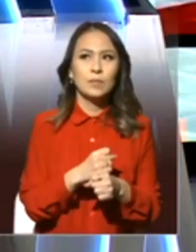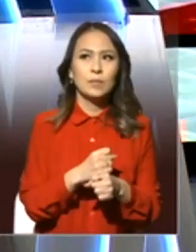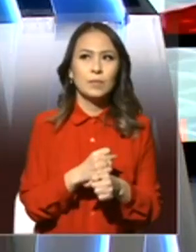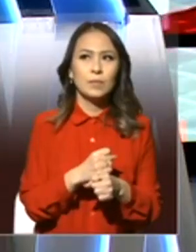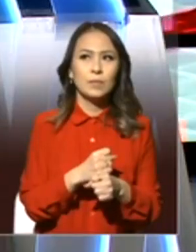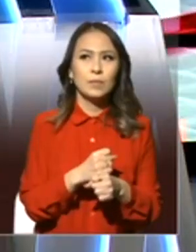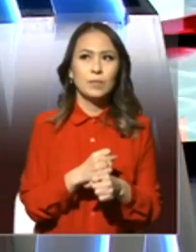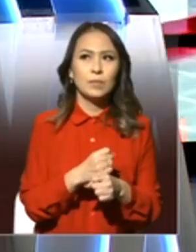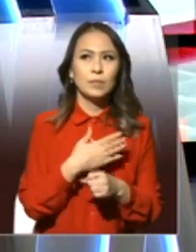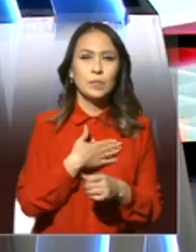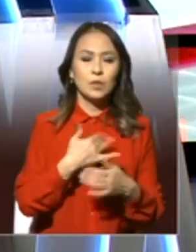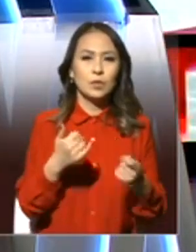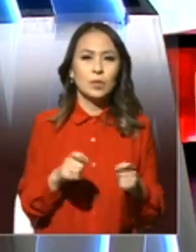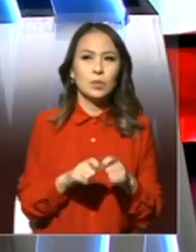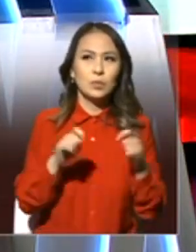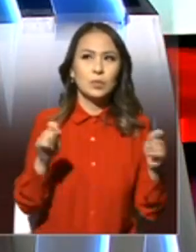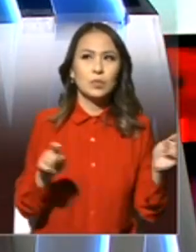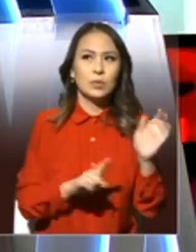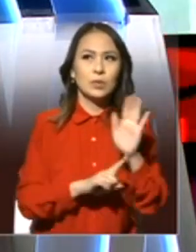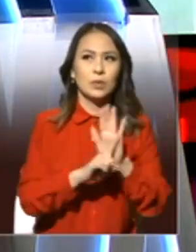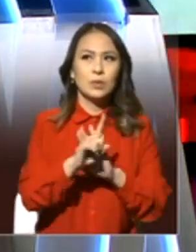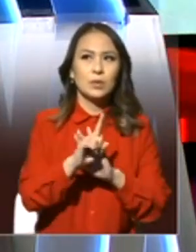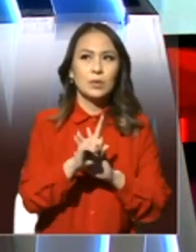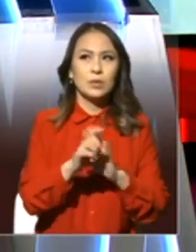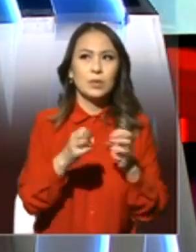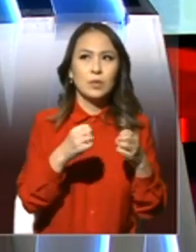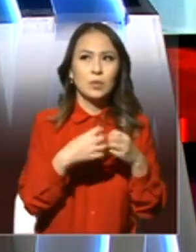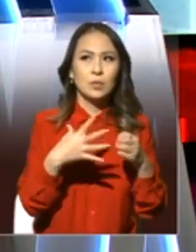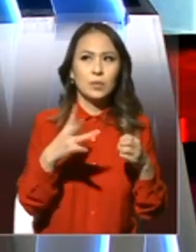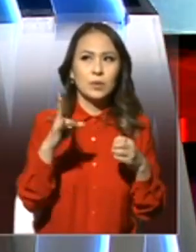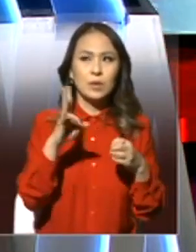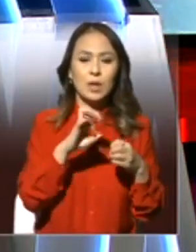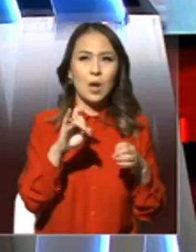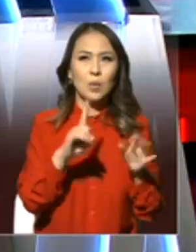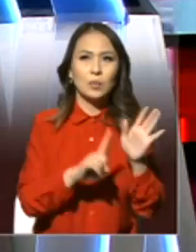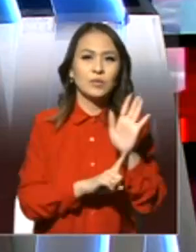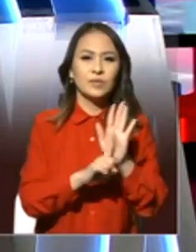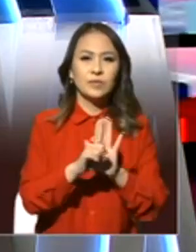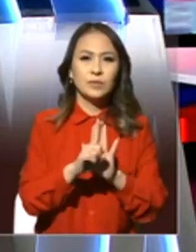бізге енді келіп отыр. Қандай баға бар екенін? 15-ші наурыз күні келіп отыр, иә? 15